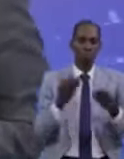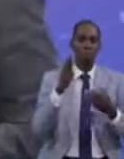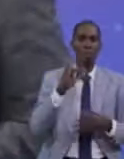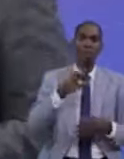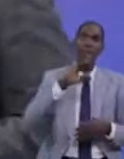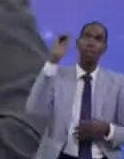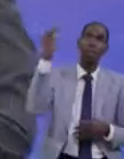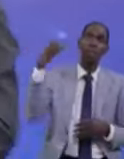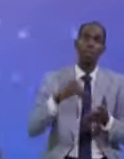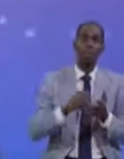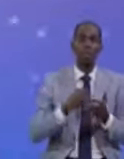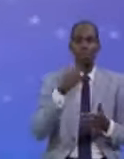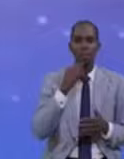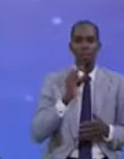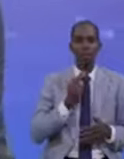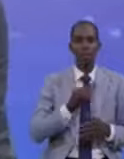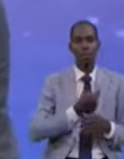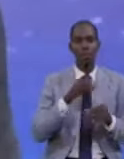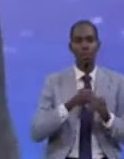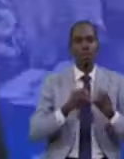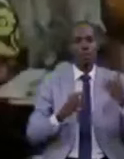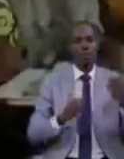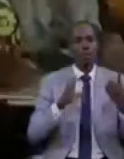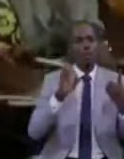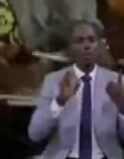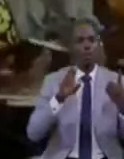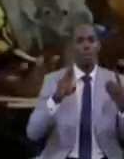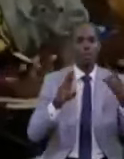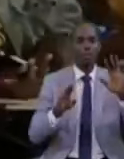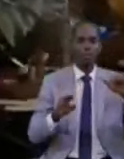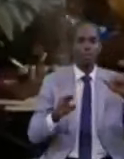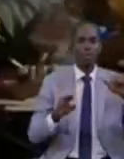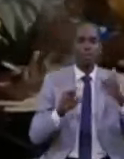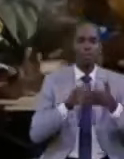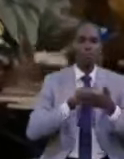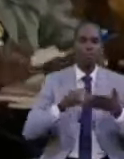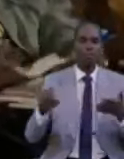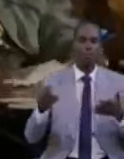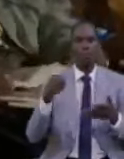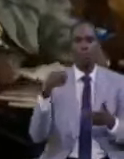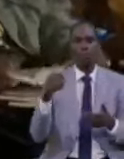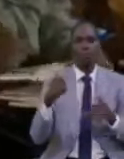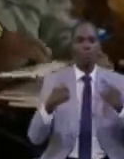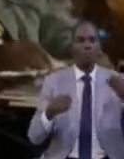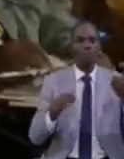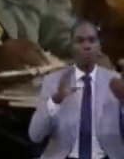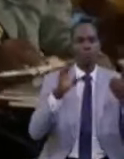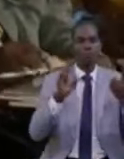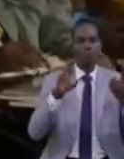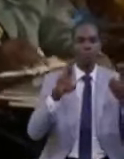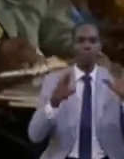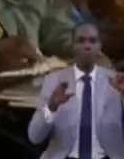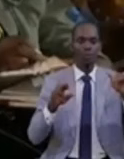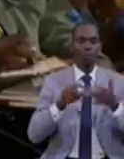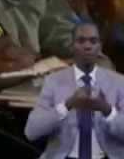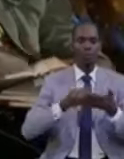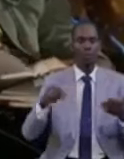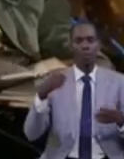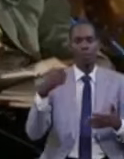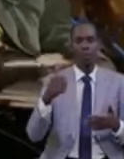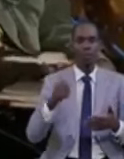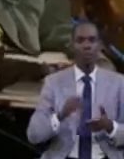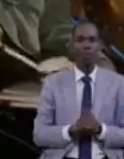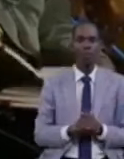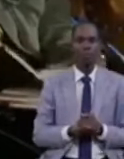grâce en 1er Corinthiens 17 1er Corinthiens 15 verset